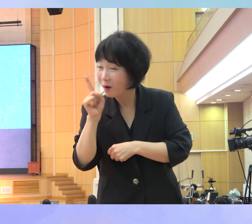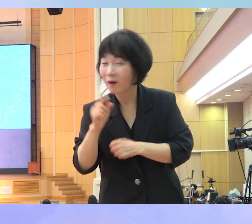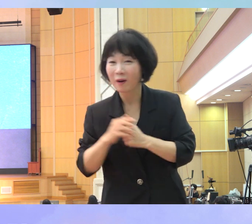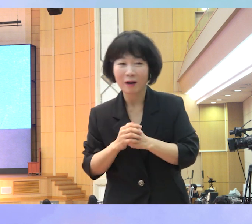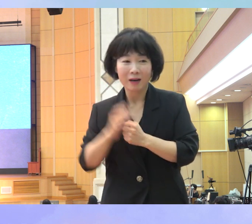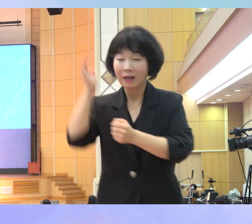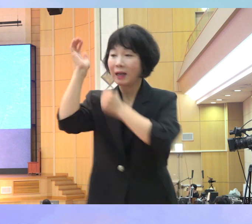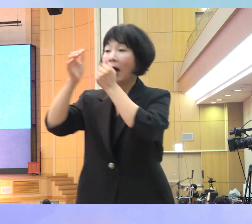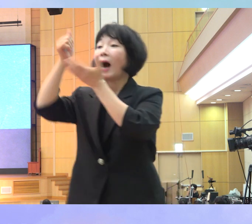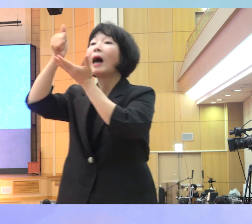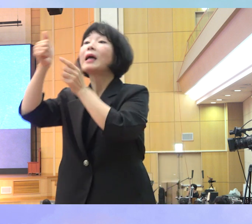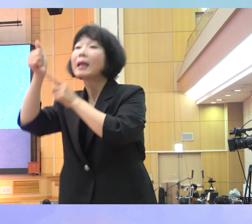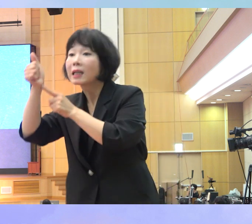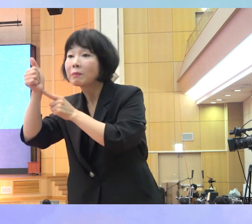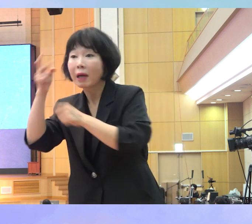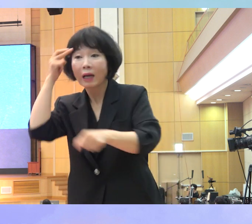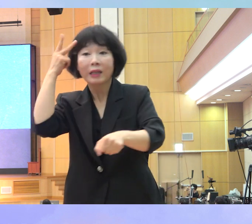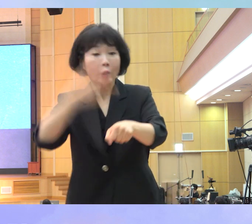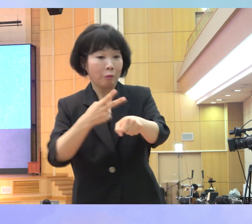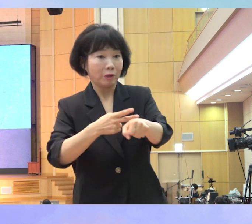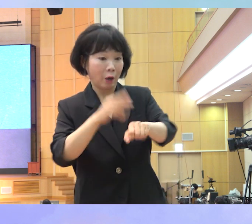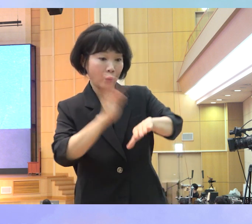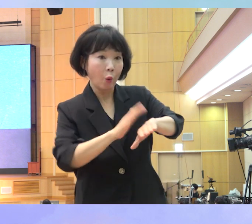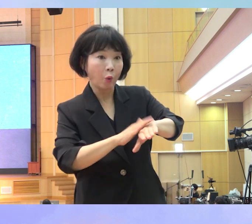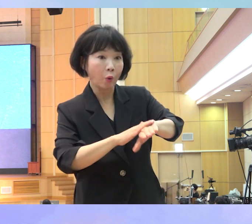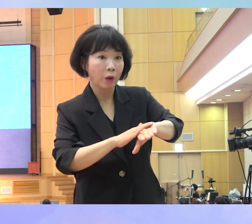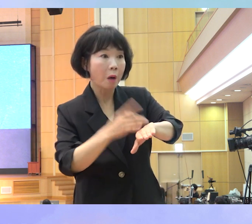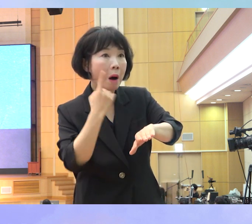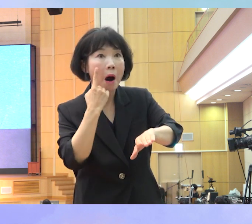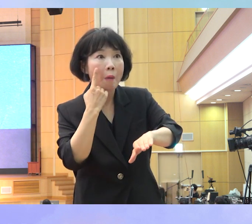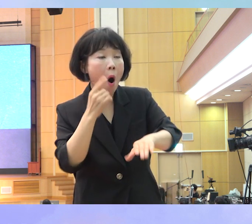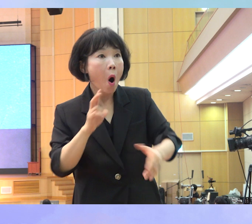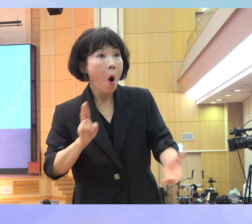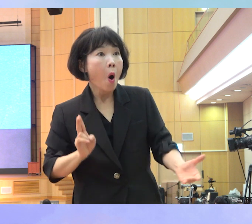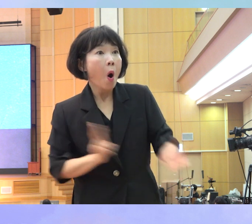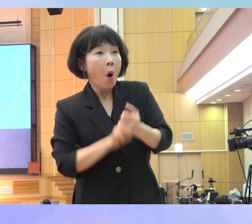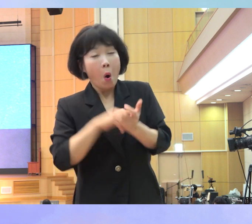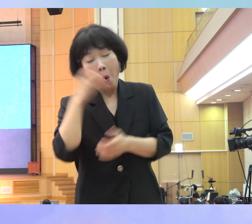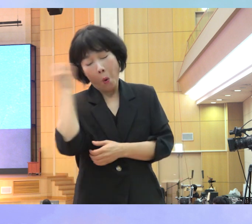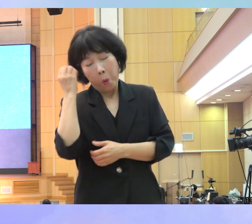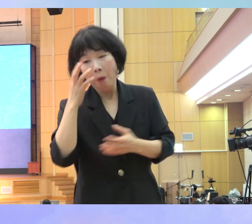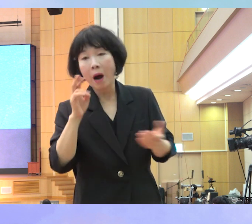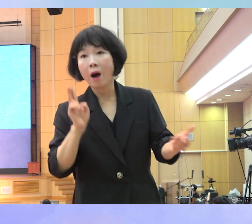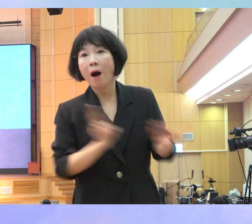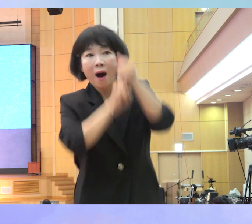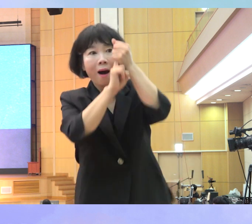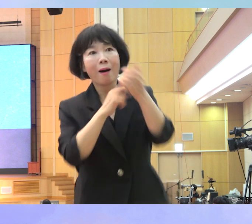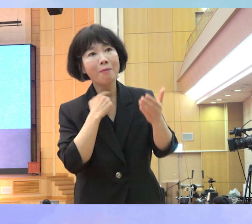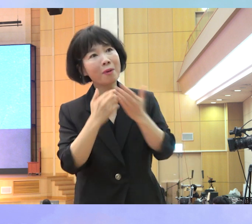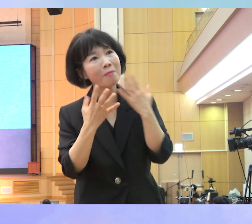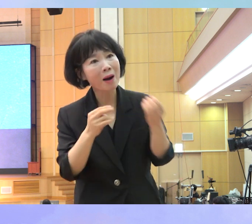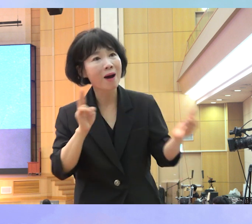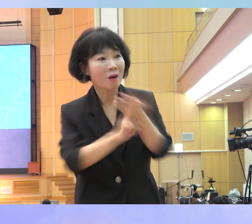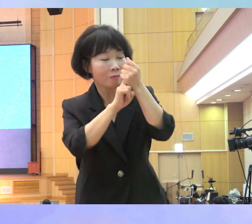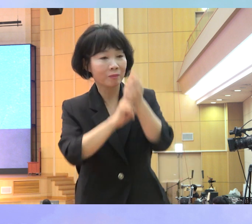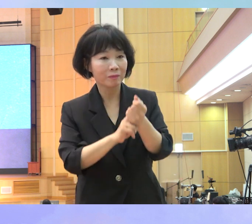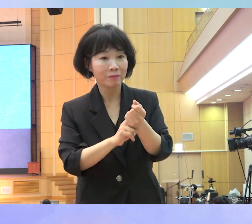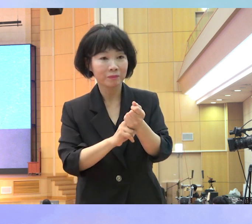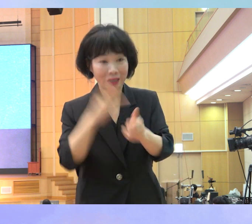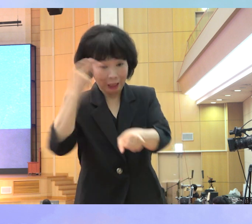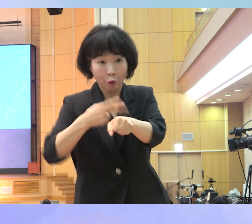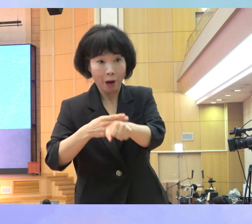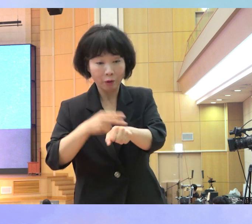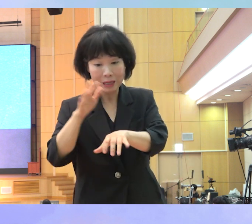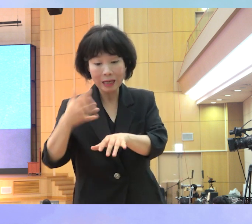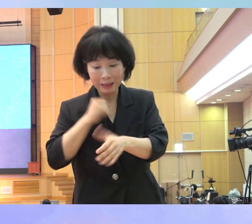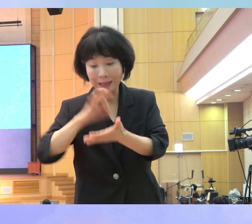하나님이 바울의 손으로 수많은 기적들, 심지어 그 바울이 썼던 손수건으로 막 병든 사람에게 얹으면